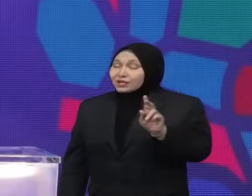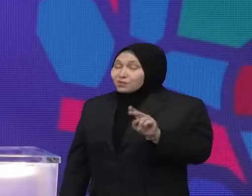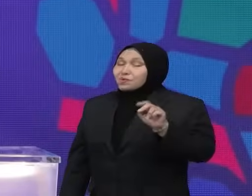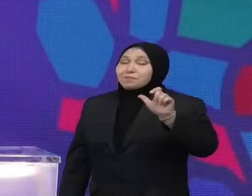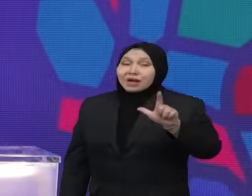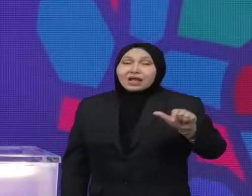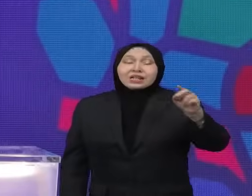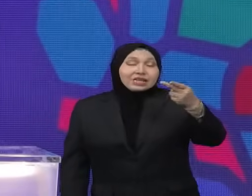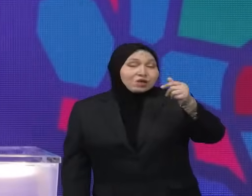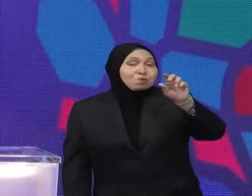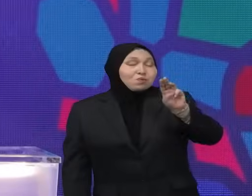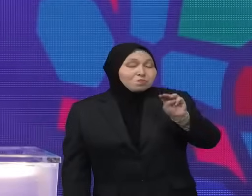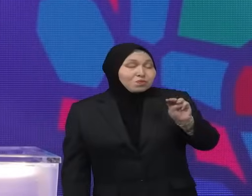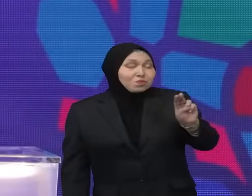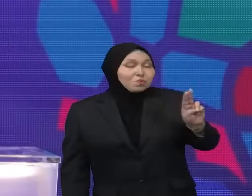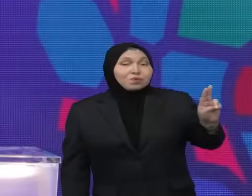نبلغه